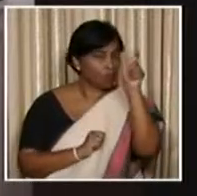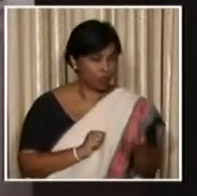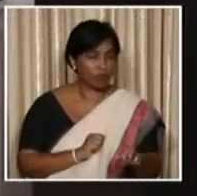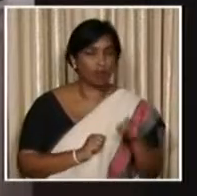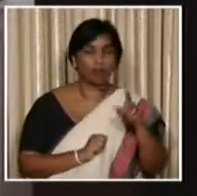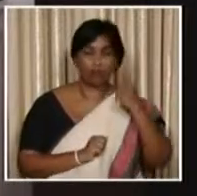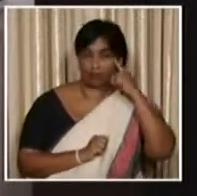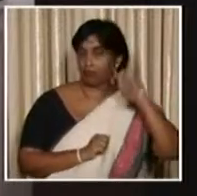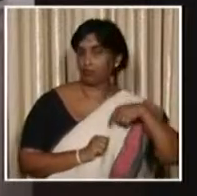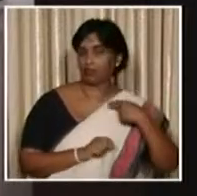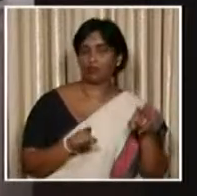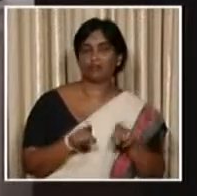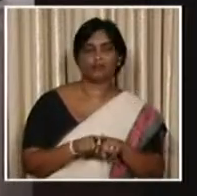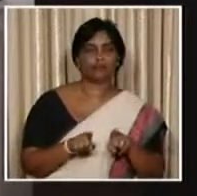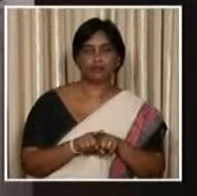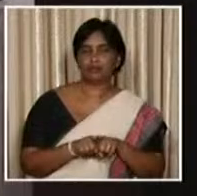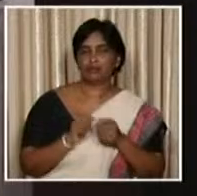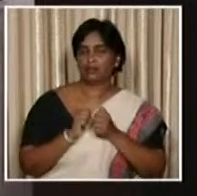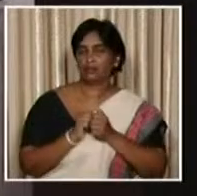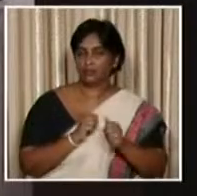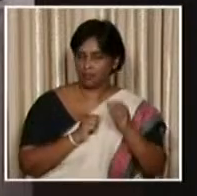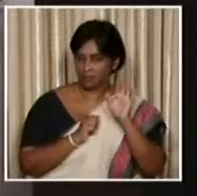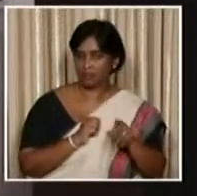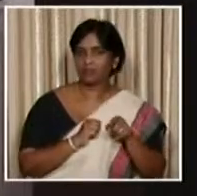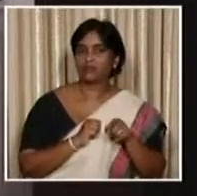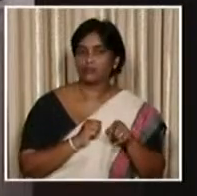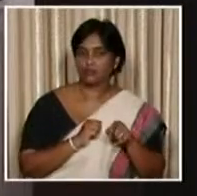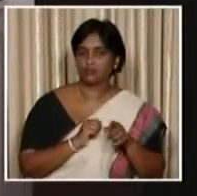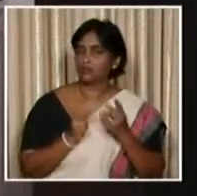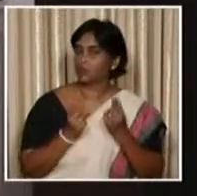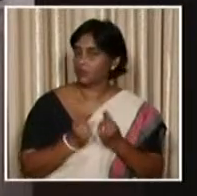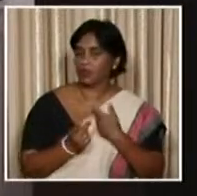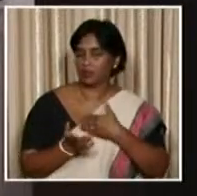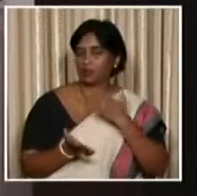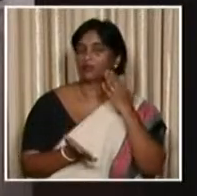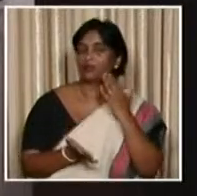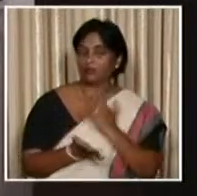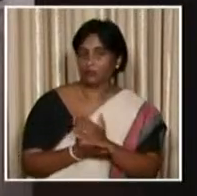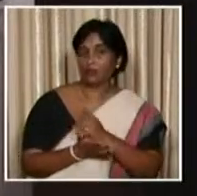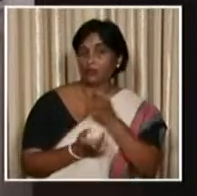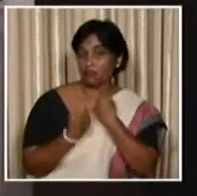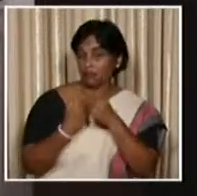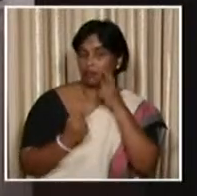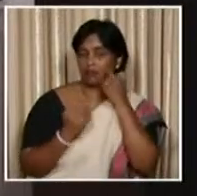පුද්ගලයෙකුගේ අභිමතාර්ථය පරිදි මේ කටයුතු කිරීම වහාම